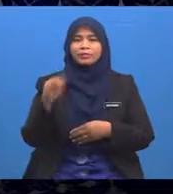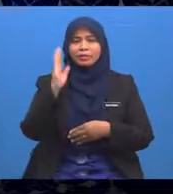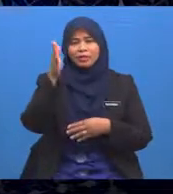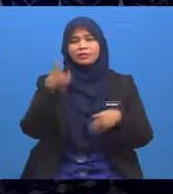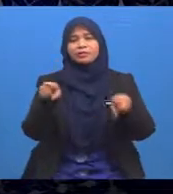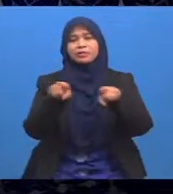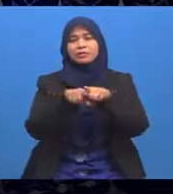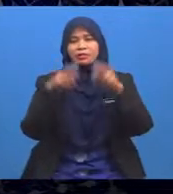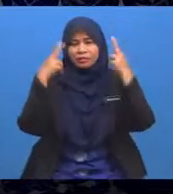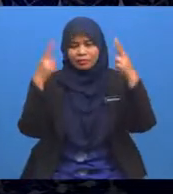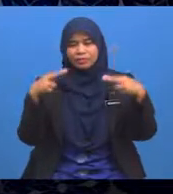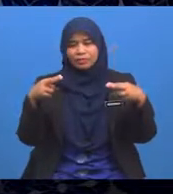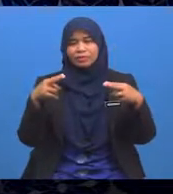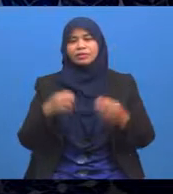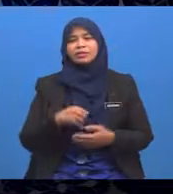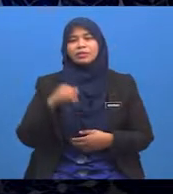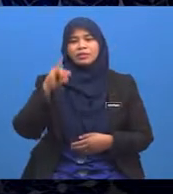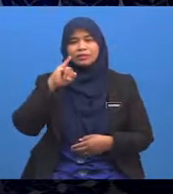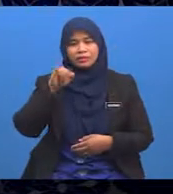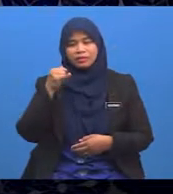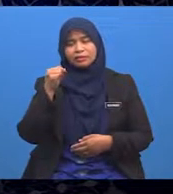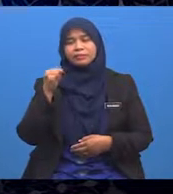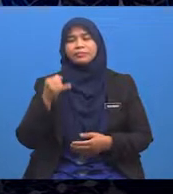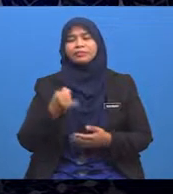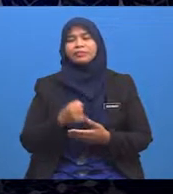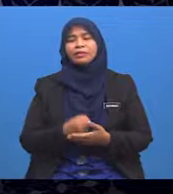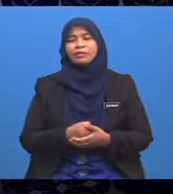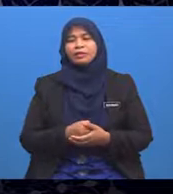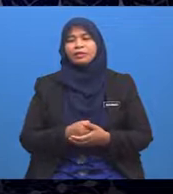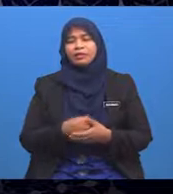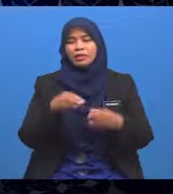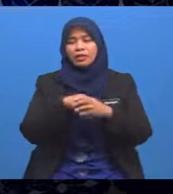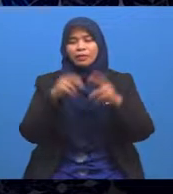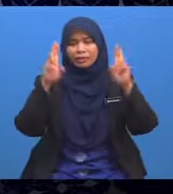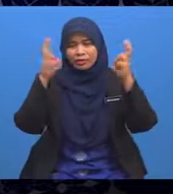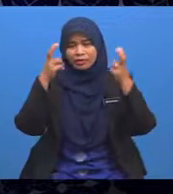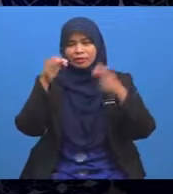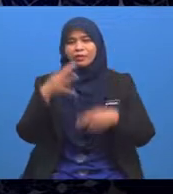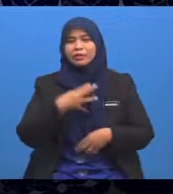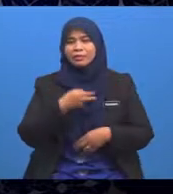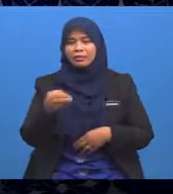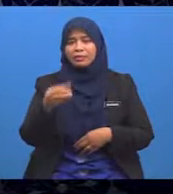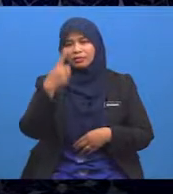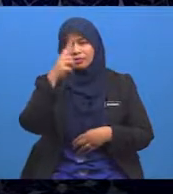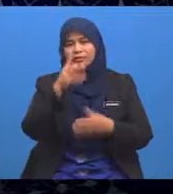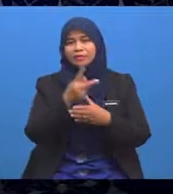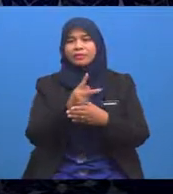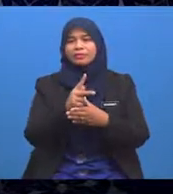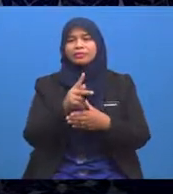bersama ustazah iaitu Ustazah Jumaiyah binti Haji Mat Yasin dalam topik yang menarik untuk